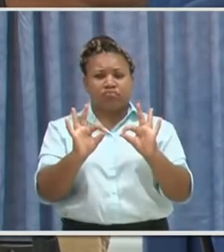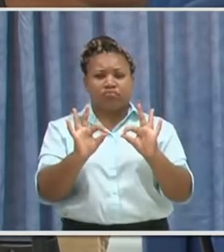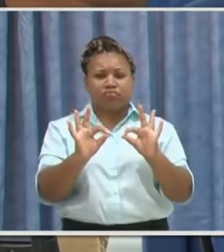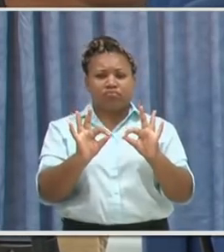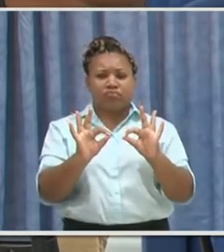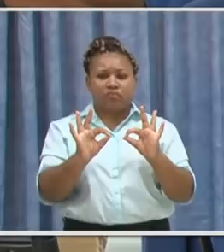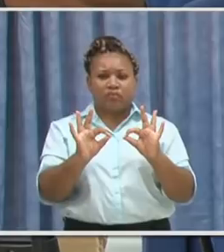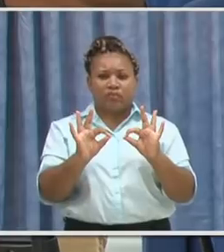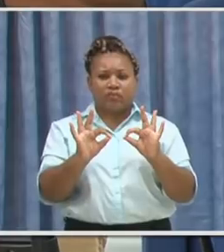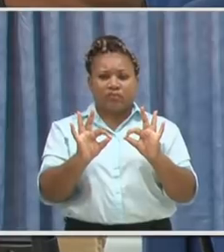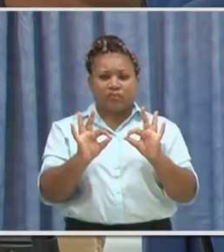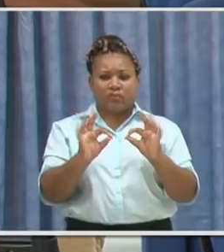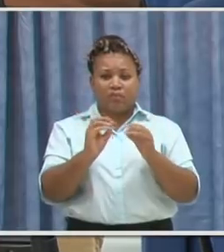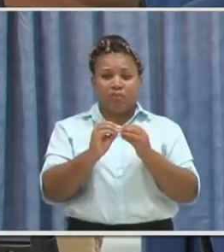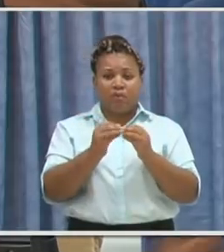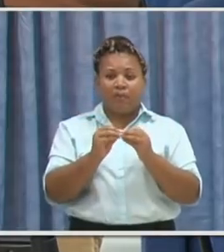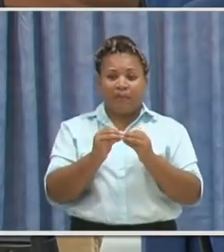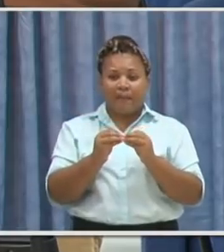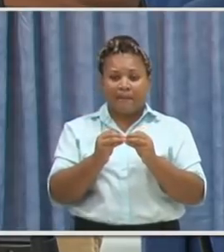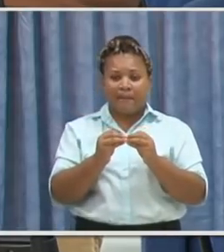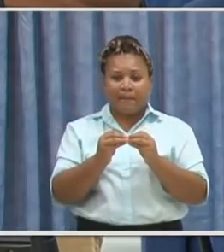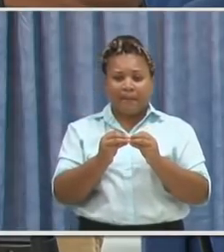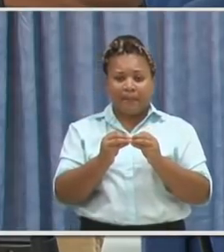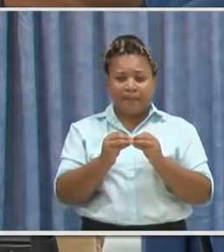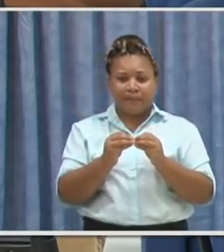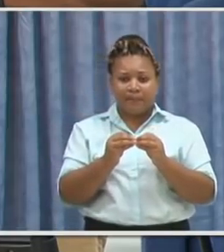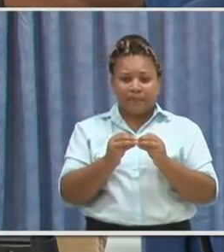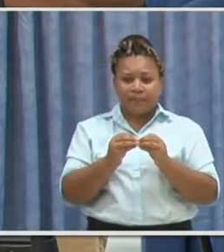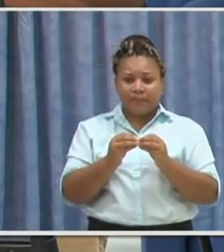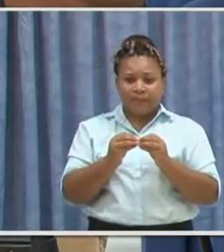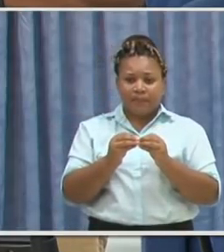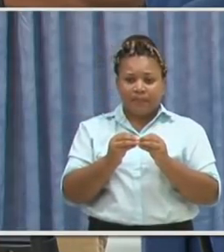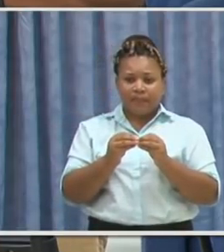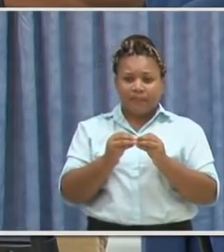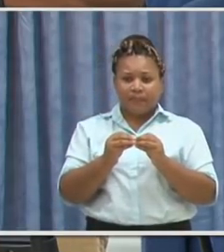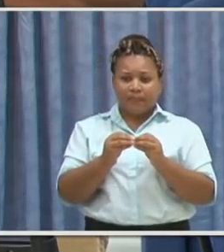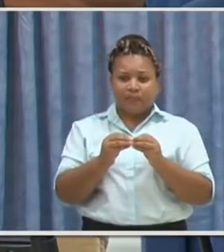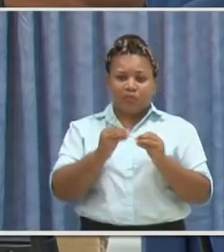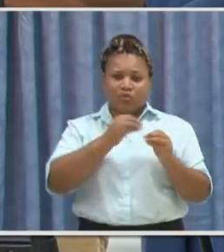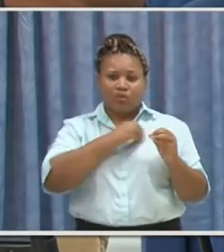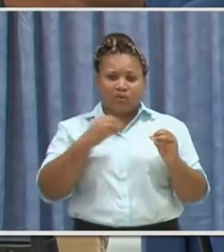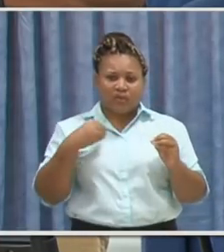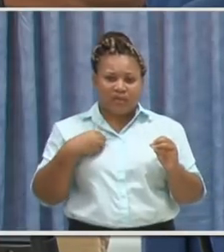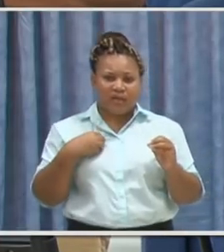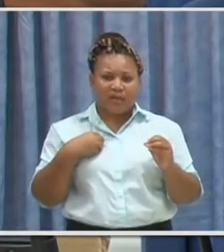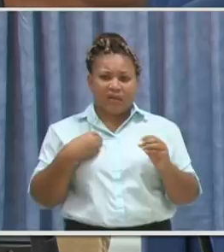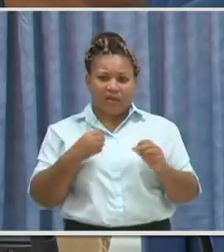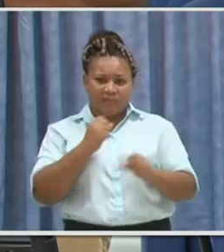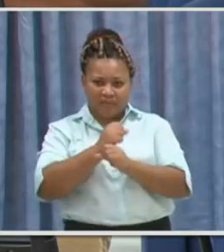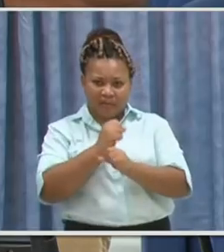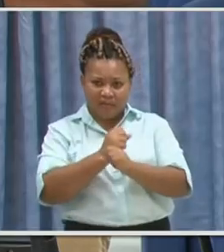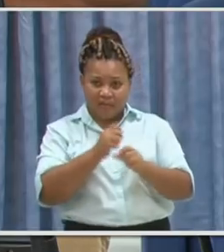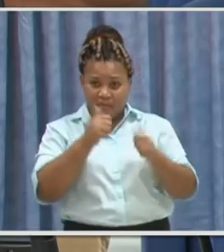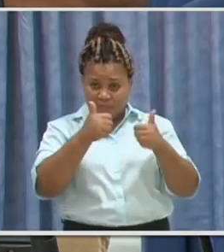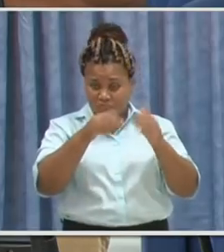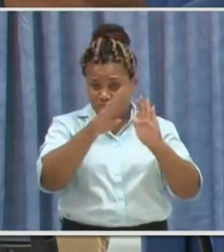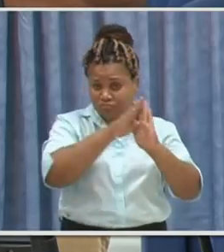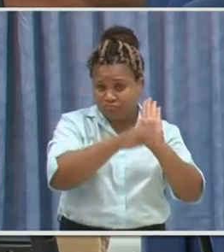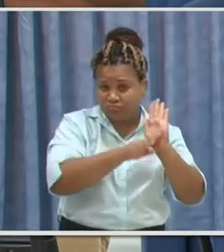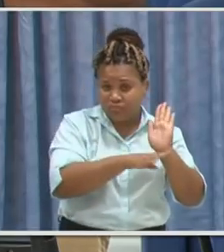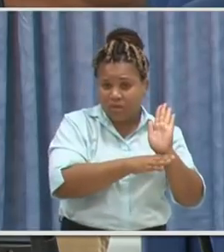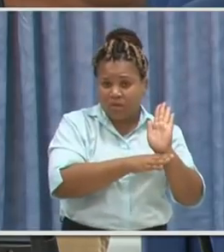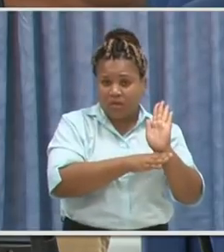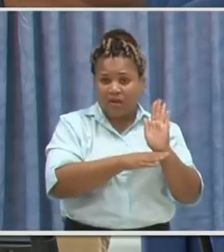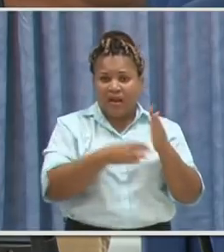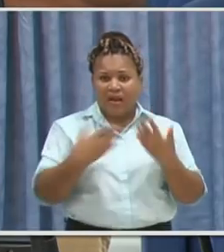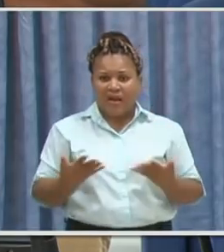aussi il y en a considération l'économie qui nous pas capable à ignorer à cause du mars hand in hand moi moi je